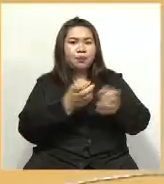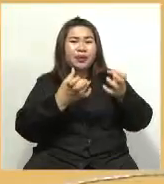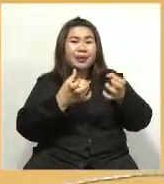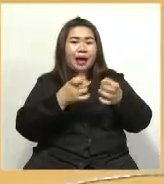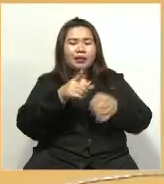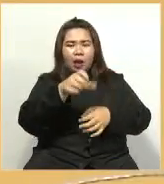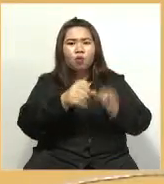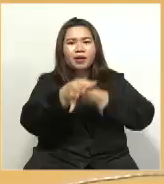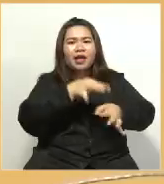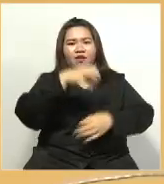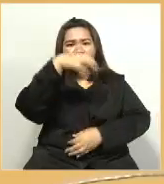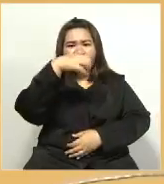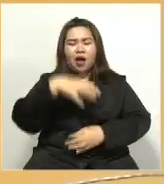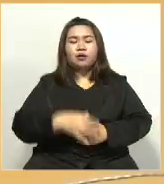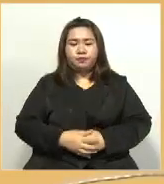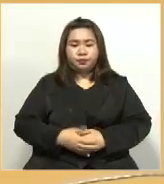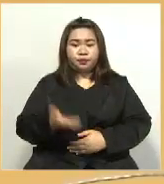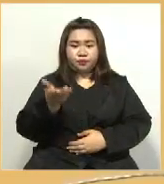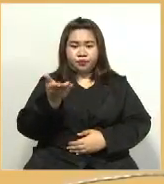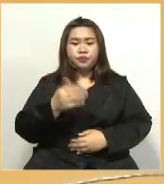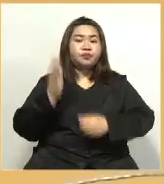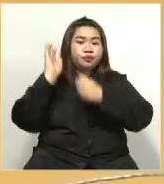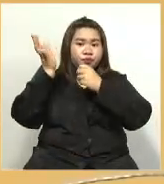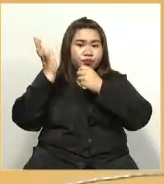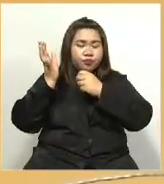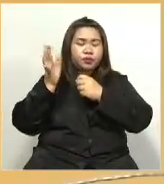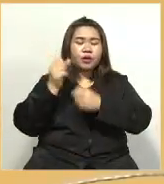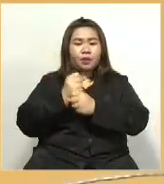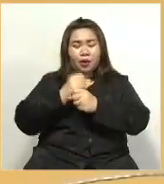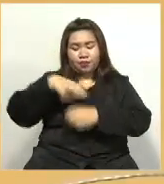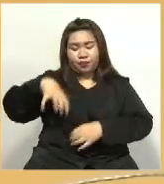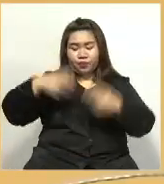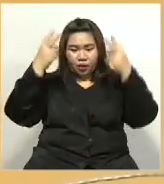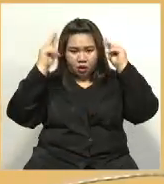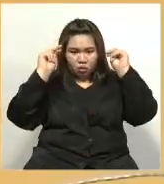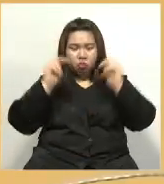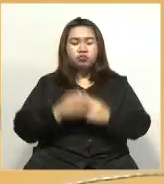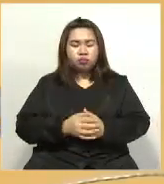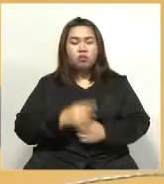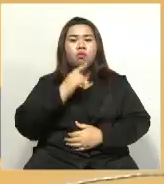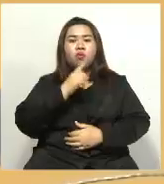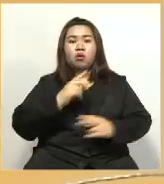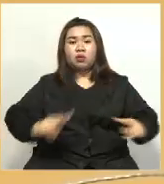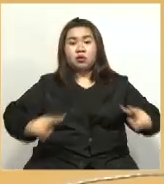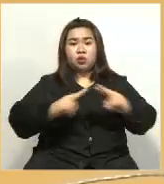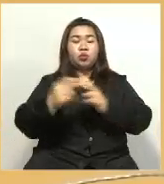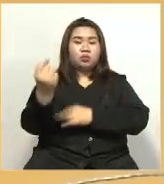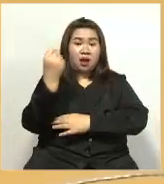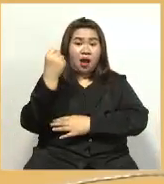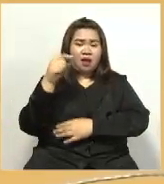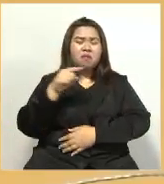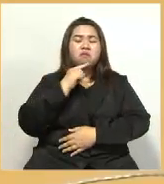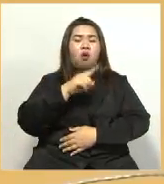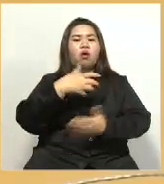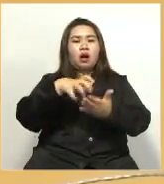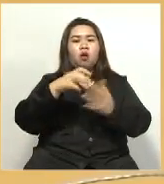พลโทสรรเสริญแก้วกำเนิดโฆษกประจำสำนักนายกรัฐมนตรีนะครับได้กล่าวว่ารัฐมนตรีว่าการกระทรวงพลังงานได้รายง